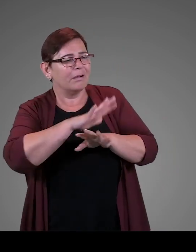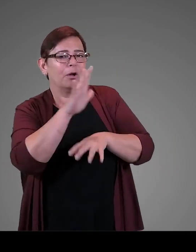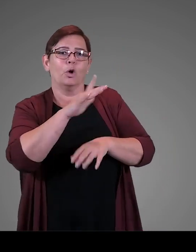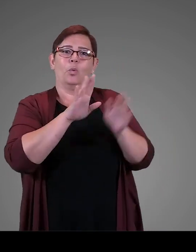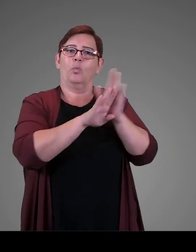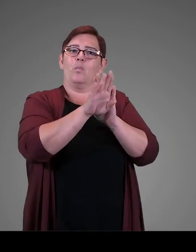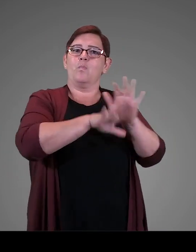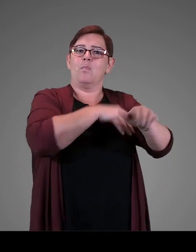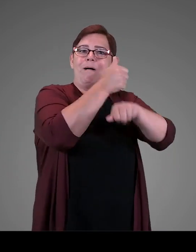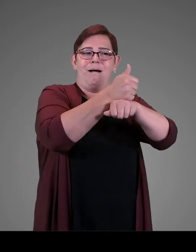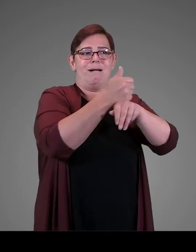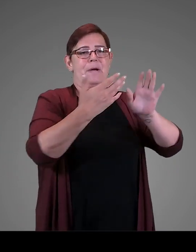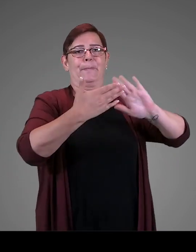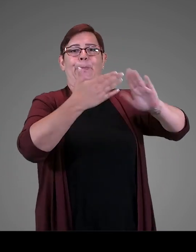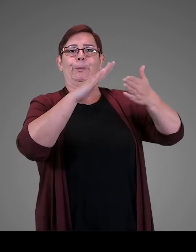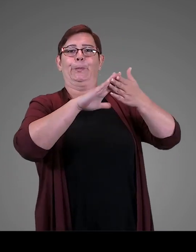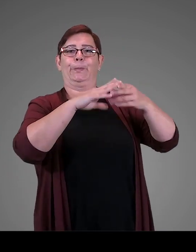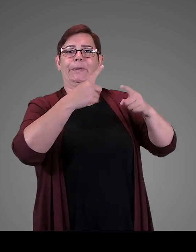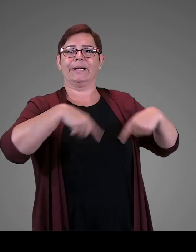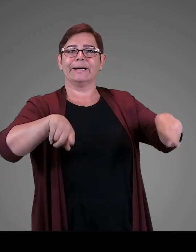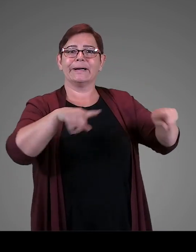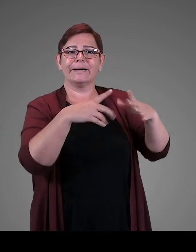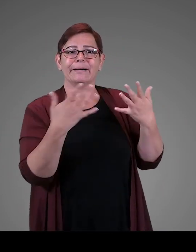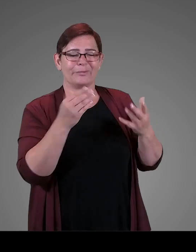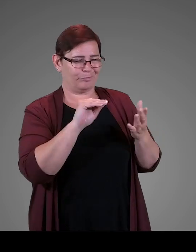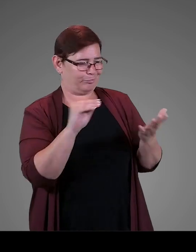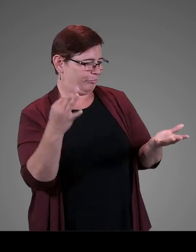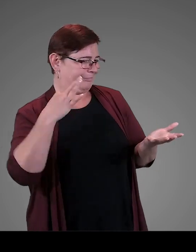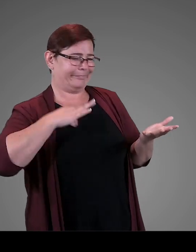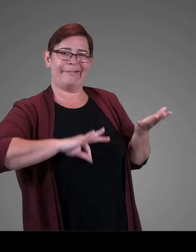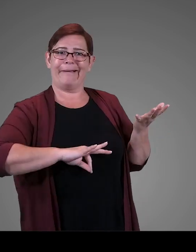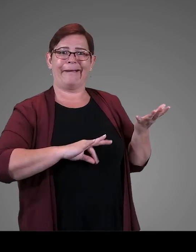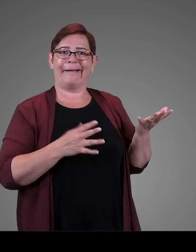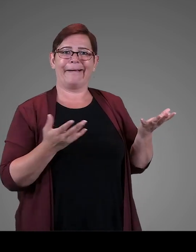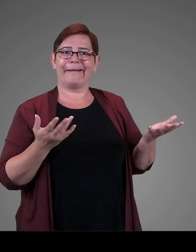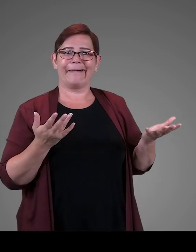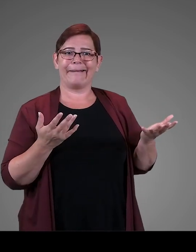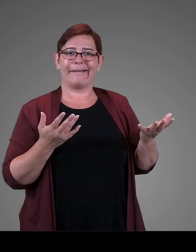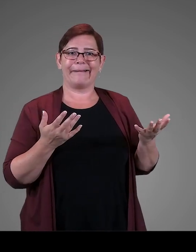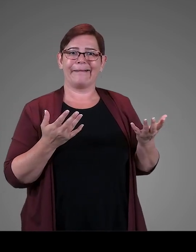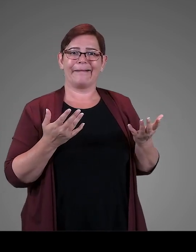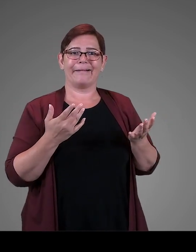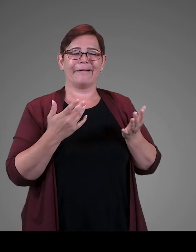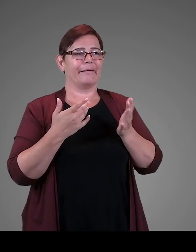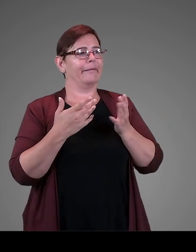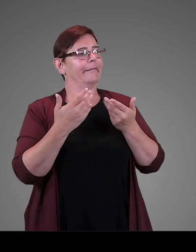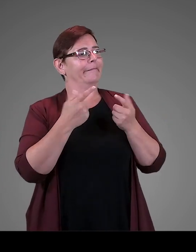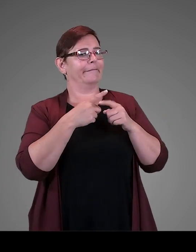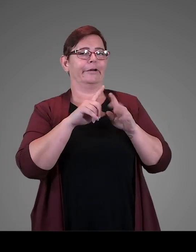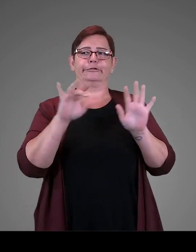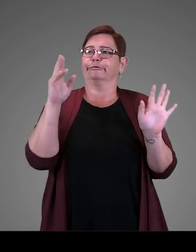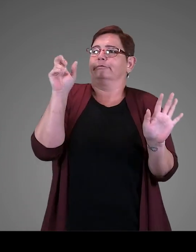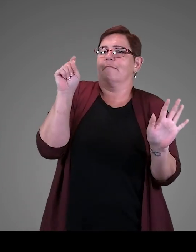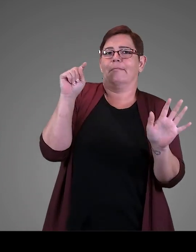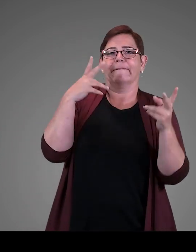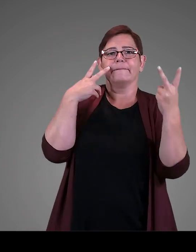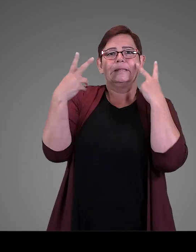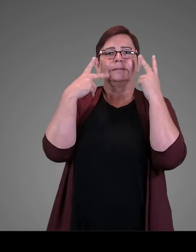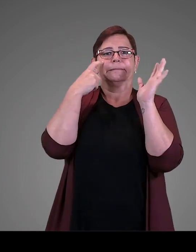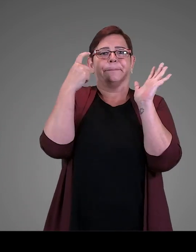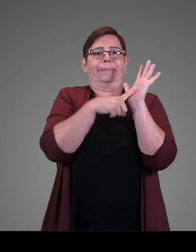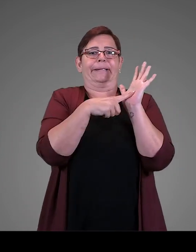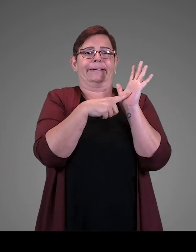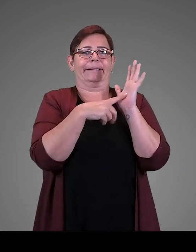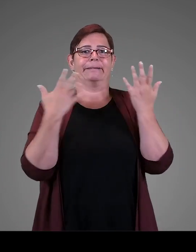ça. Et là, tout d'un coup, là, on crée une communauté. Tu sais, on ne gagne pas tant que ça, à part la